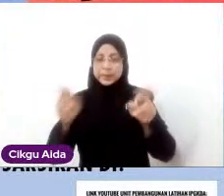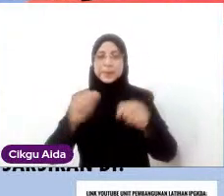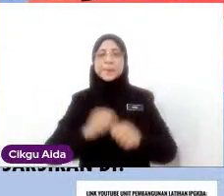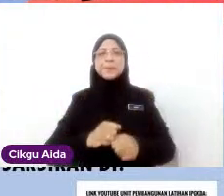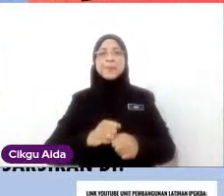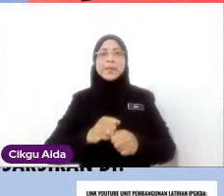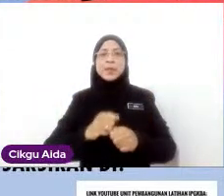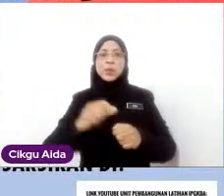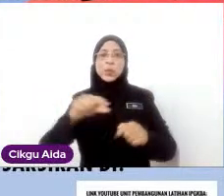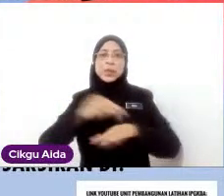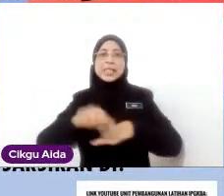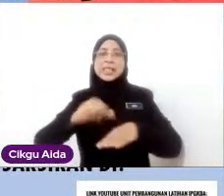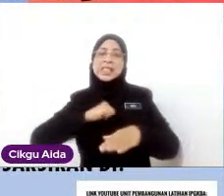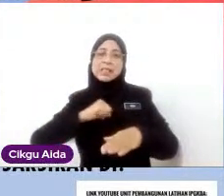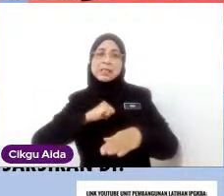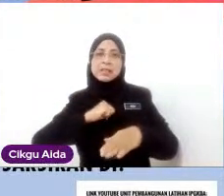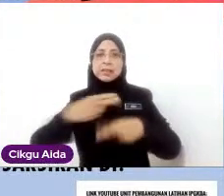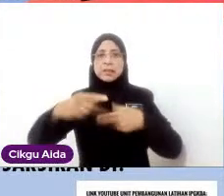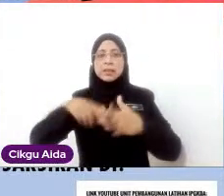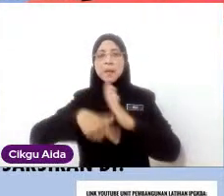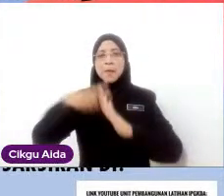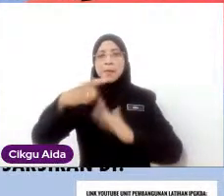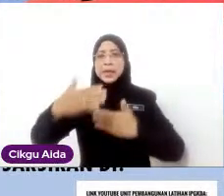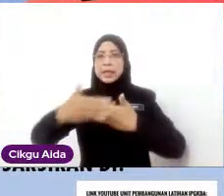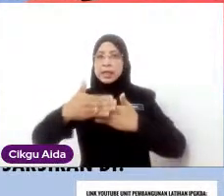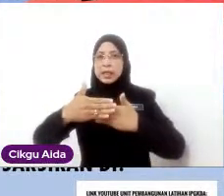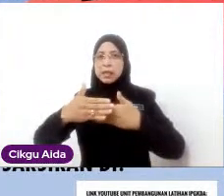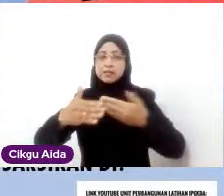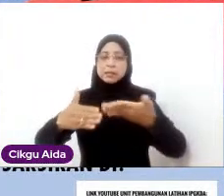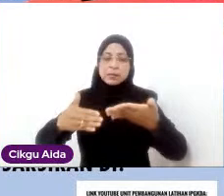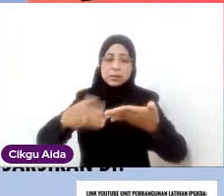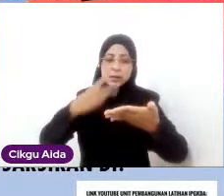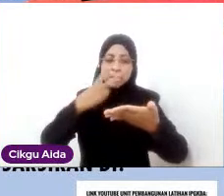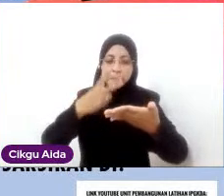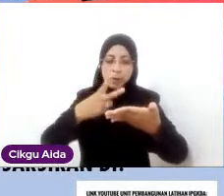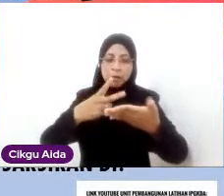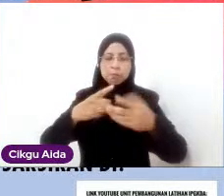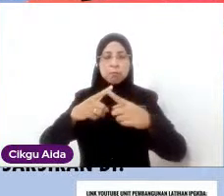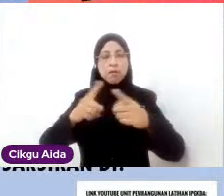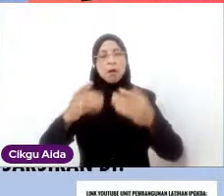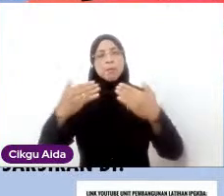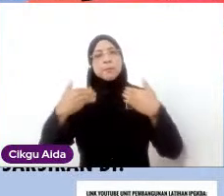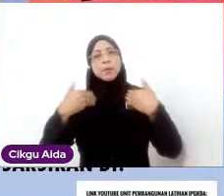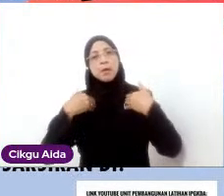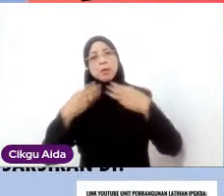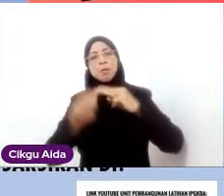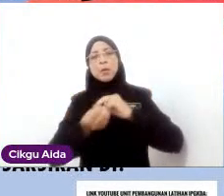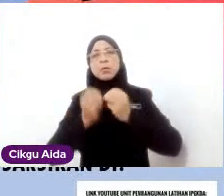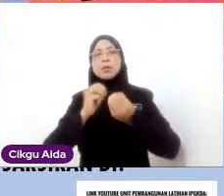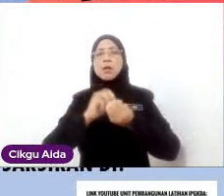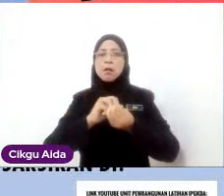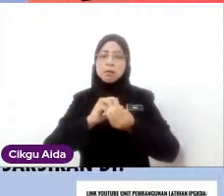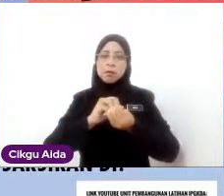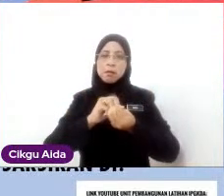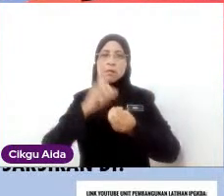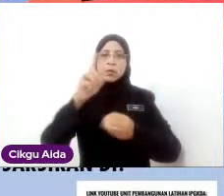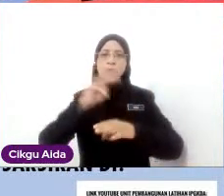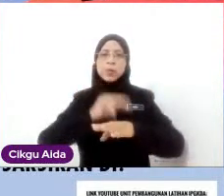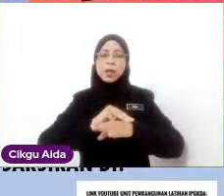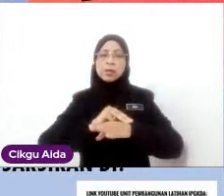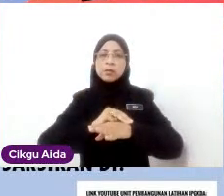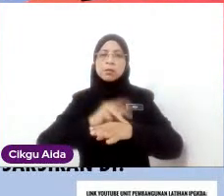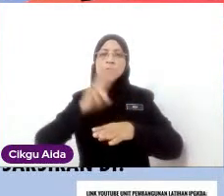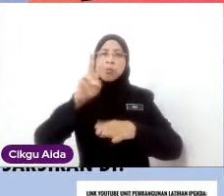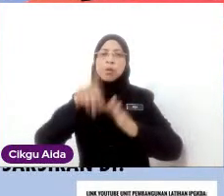diorang lebih nampak. Tapi apa kekurangan dia adalah satu-satu masa dua orang je boleh nampak. Kita matematik, kita